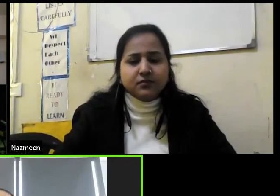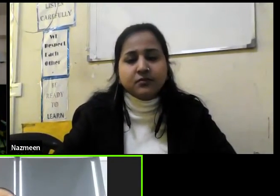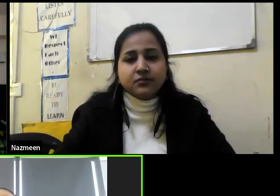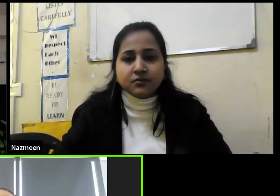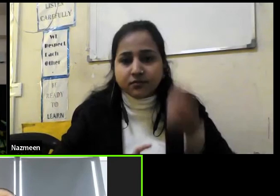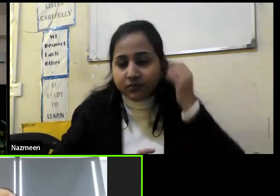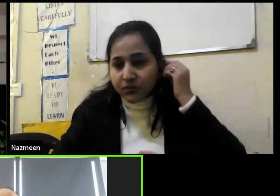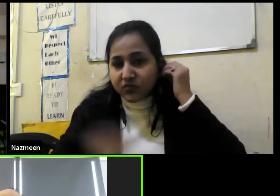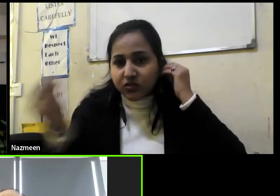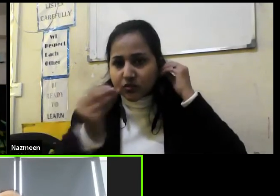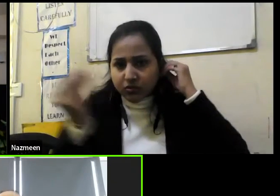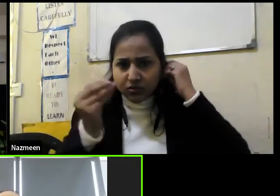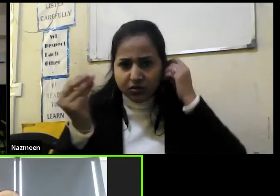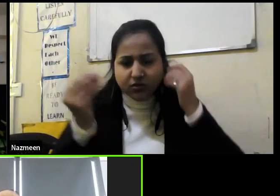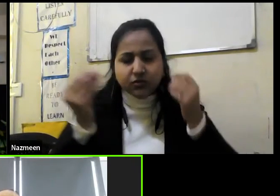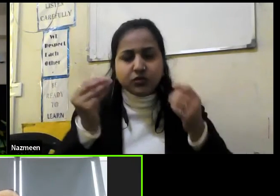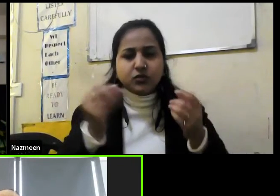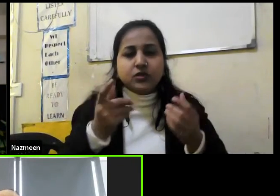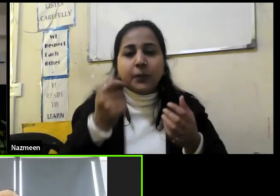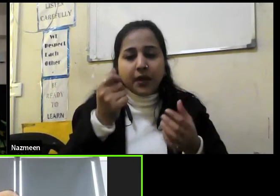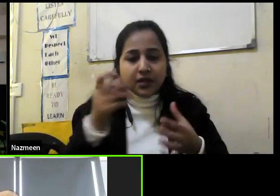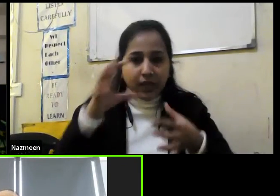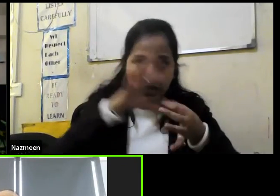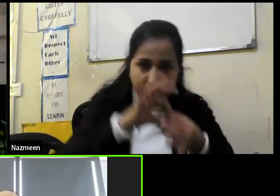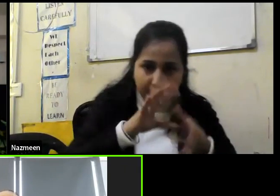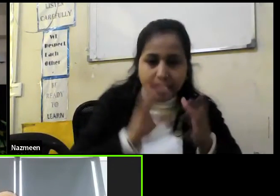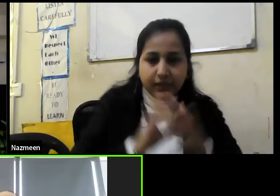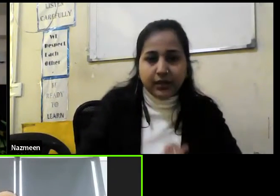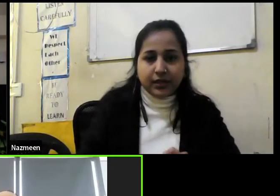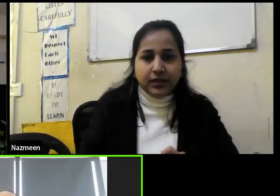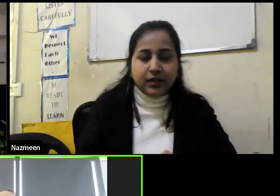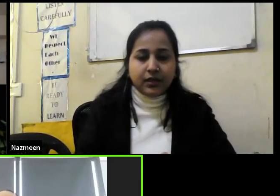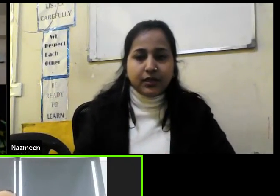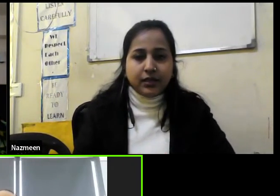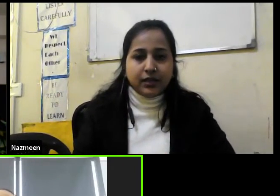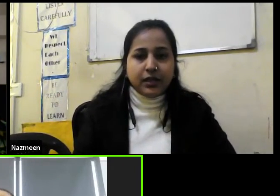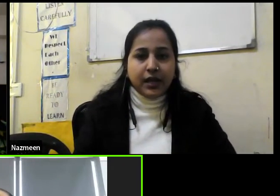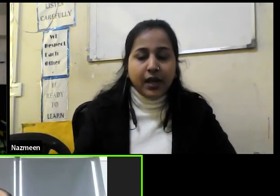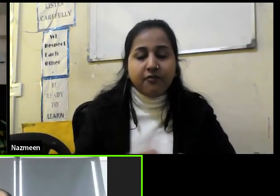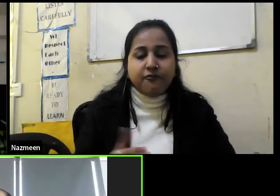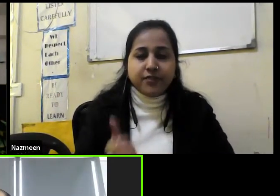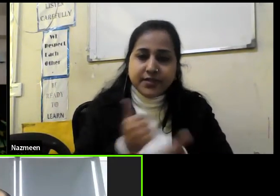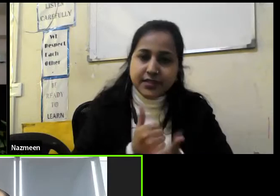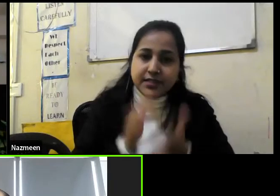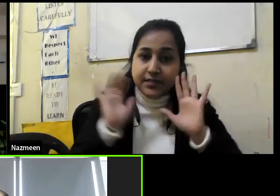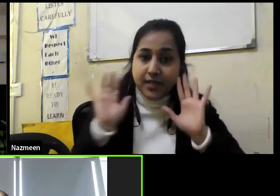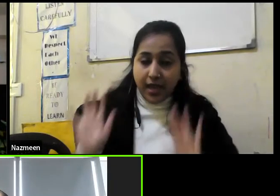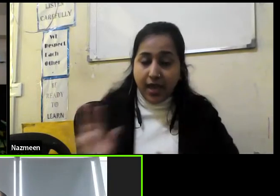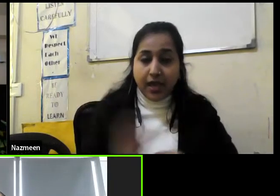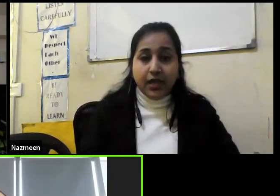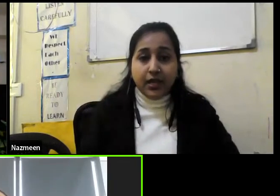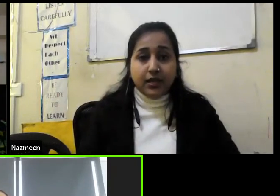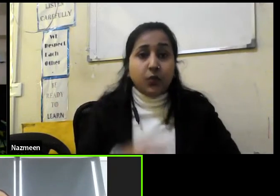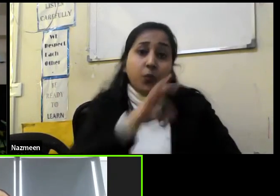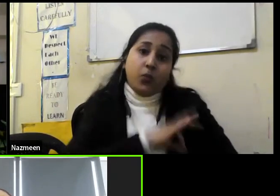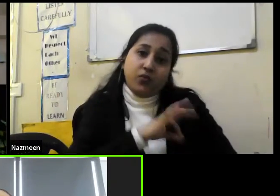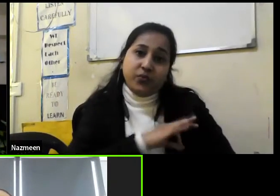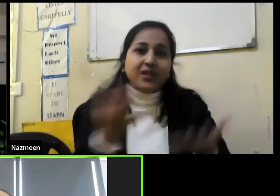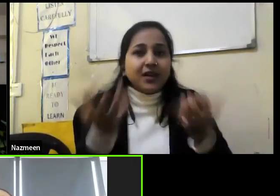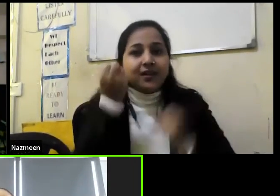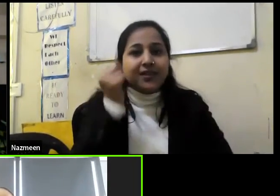कुछ फंडिंग और टेक्नोलॉजी, ये दोनों की सुविधा उपलब्ध है. इसका भी फायदा वो ले सकते हैं.